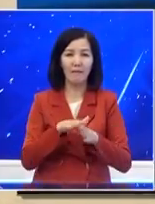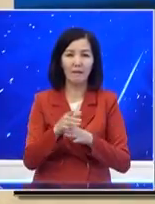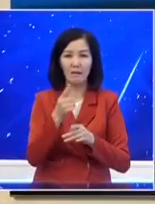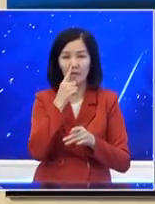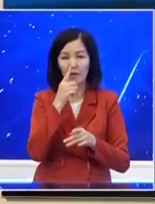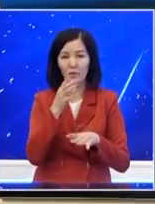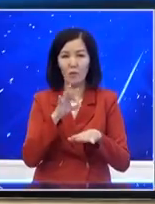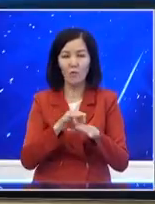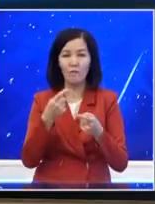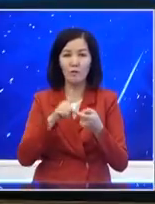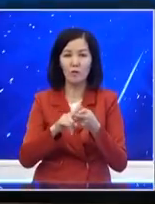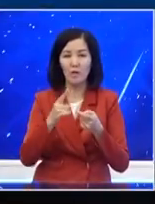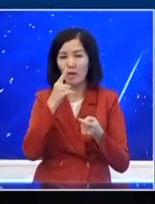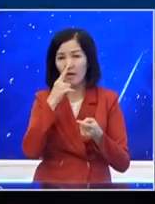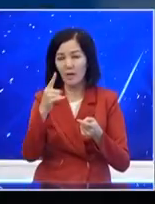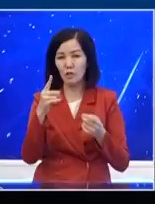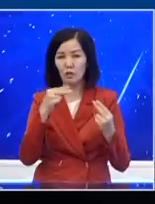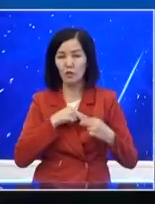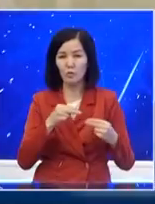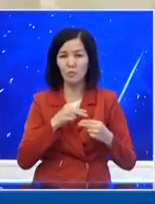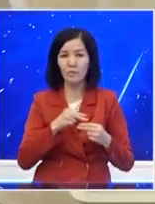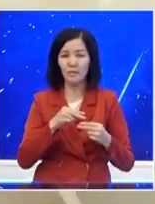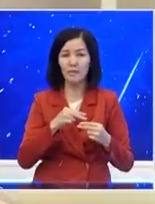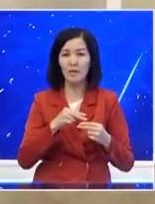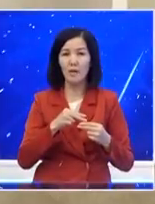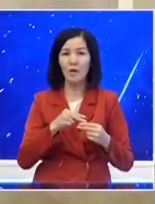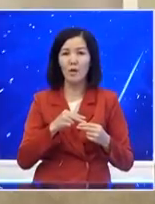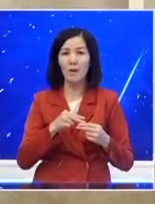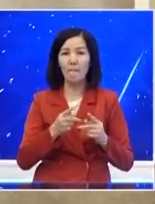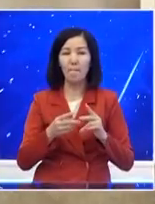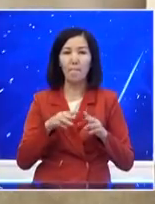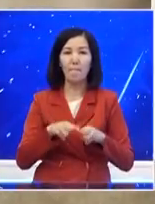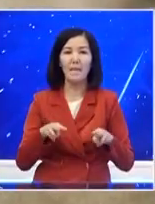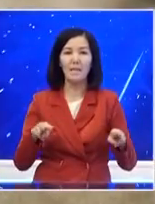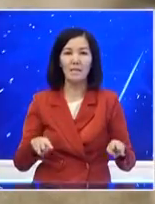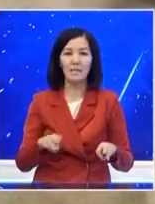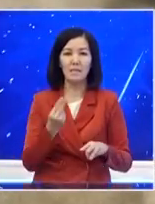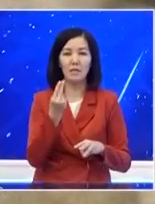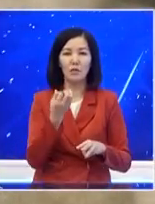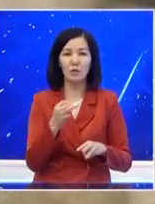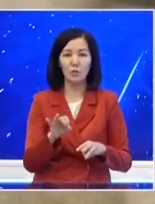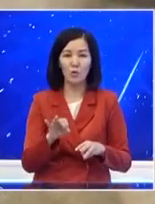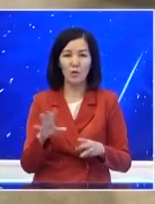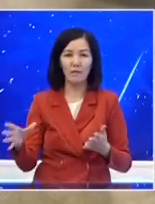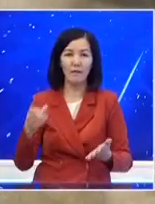Таяуда жұқтырып қашықтан жұмыс істеуге кеткен. Орында министр болып Алексей Цой тағайындалды.